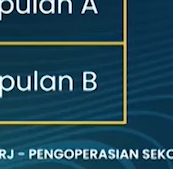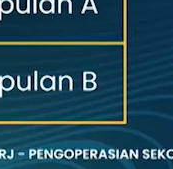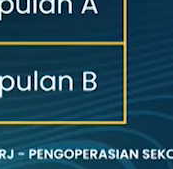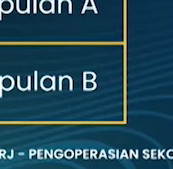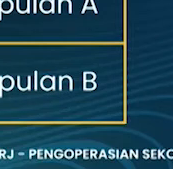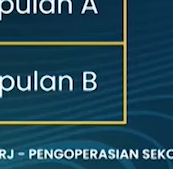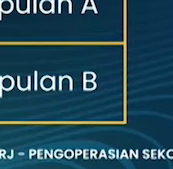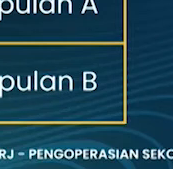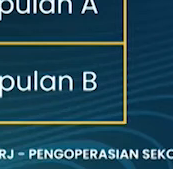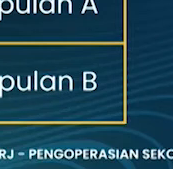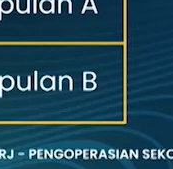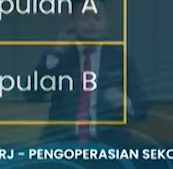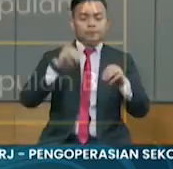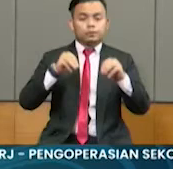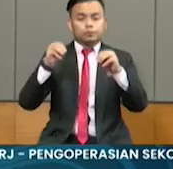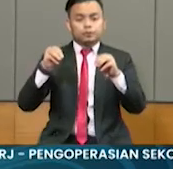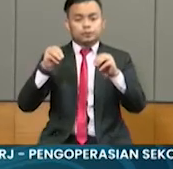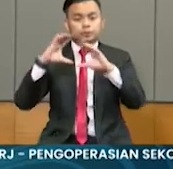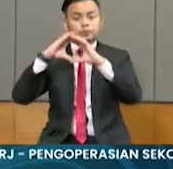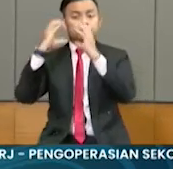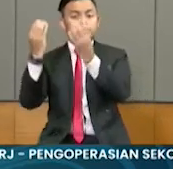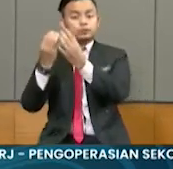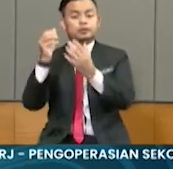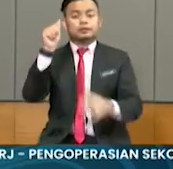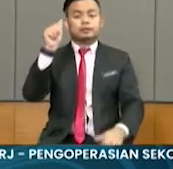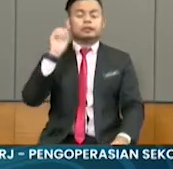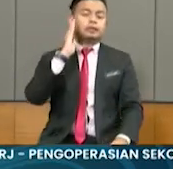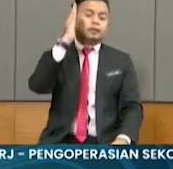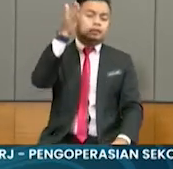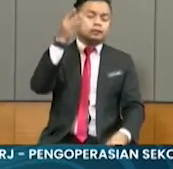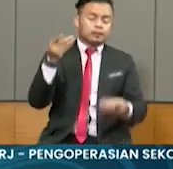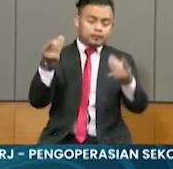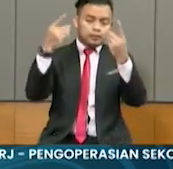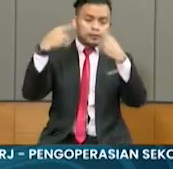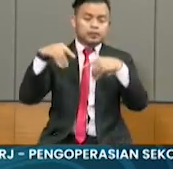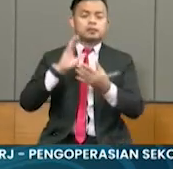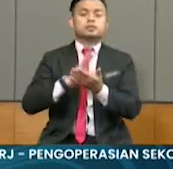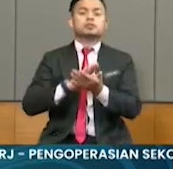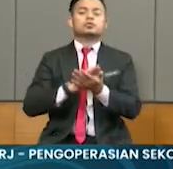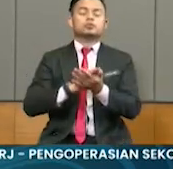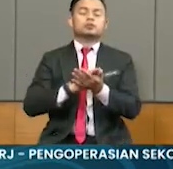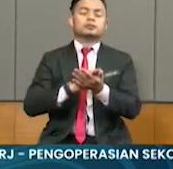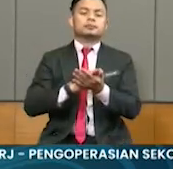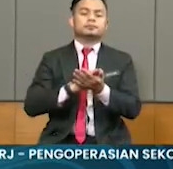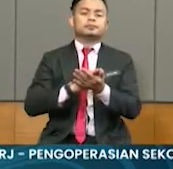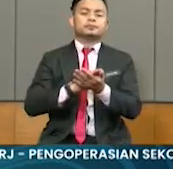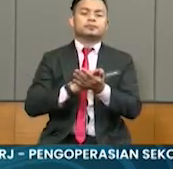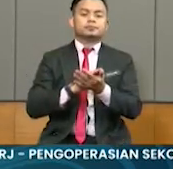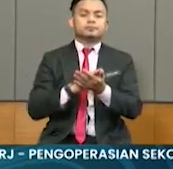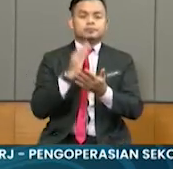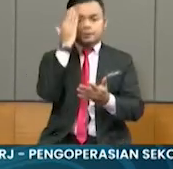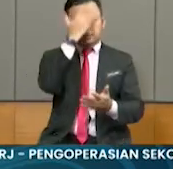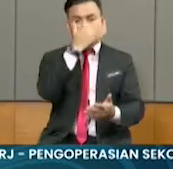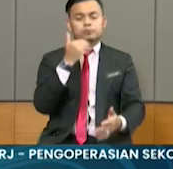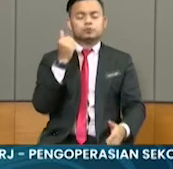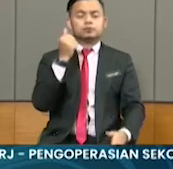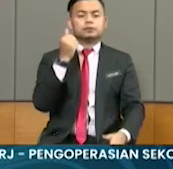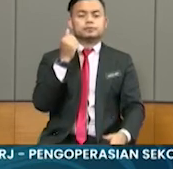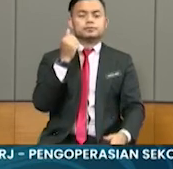murid kumpulan A akan datang ke sekolah secara bersemuka,